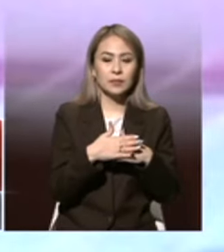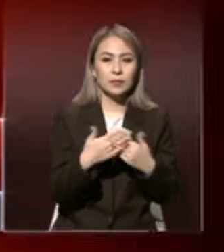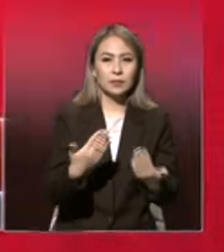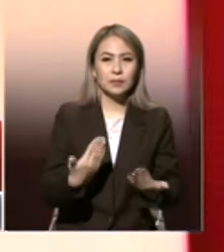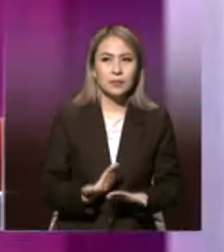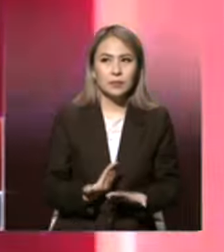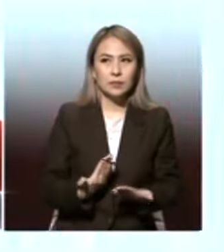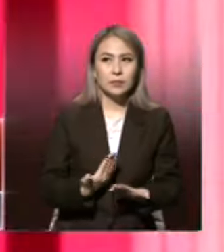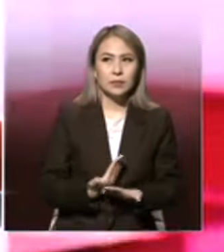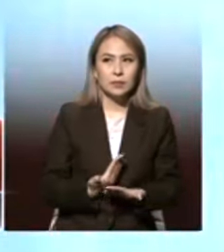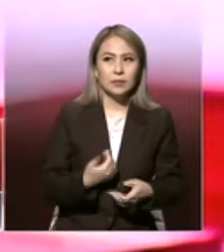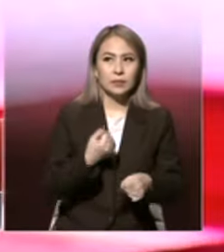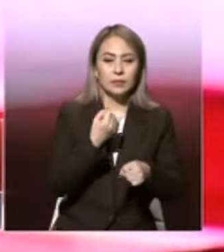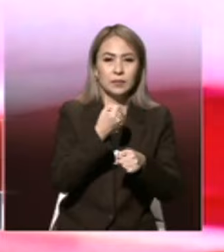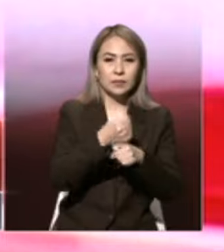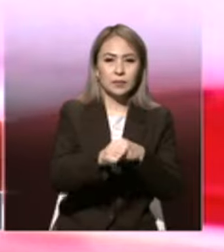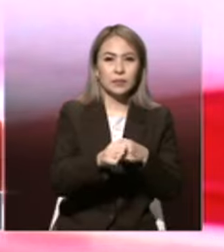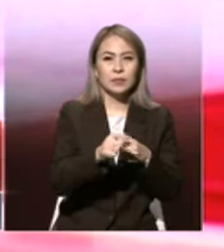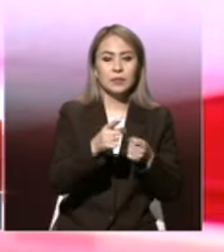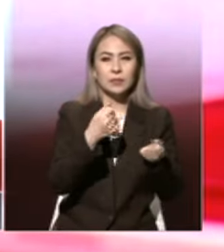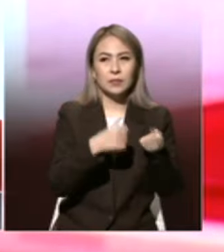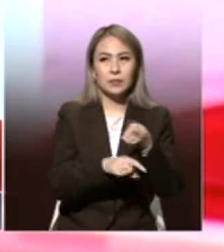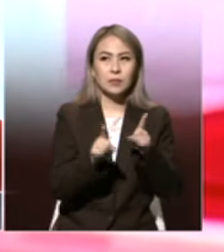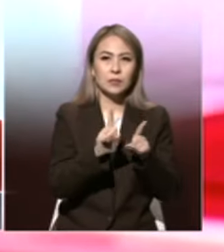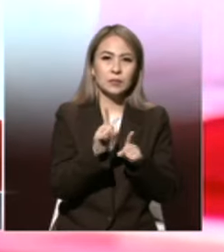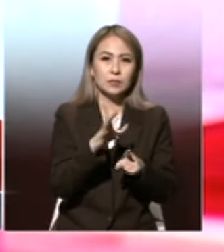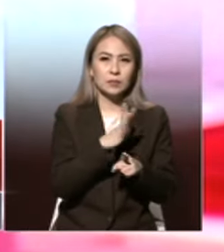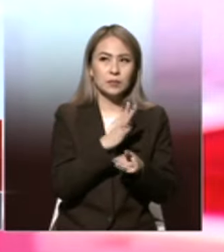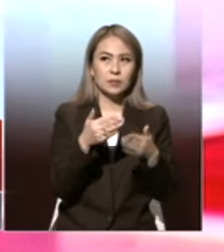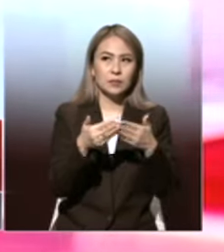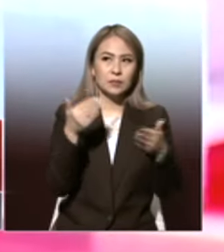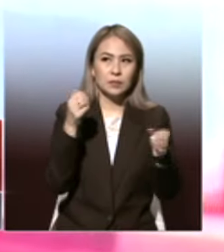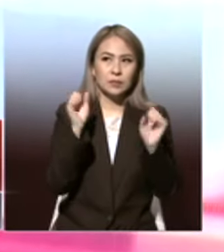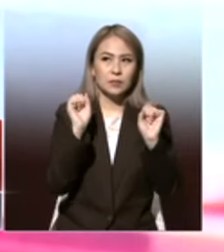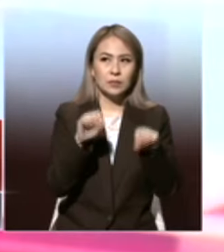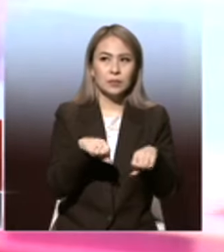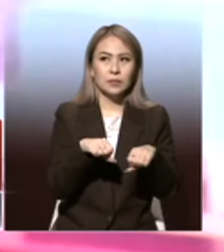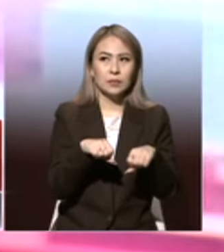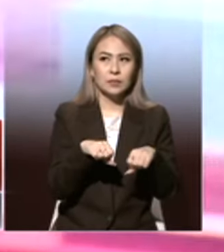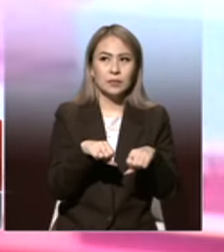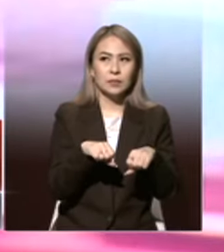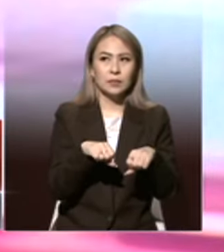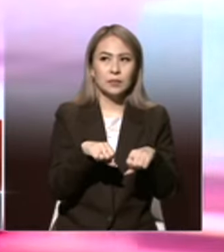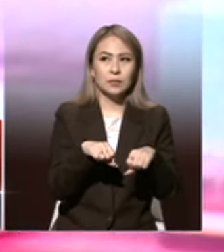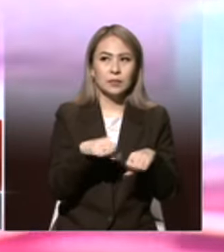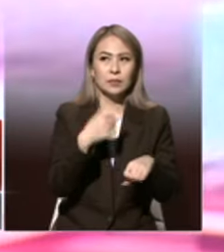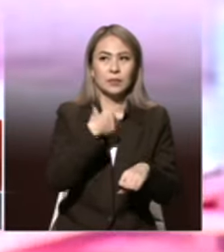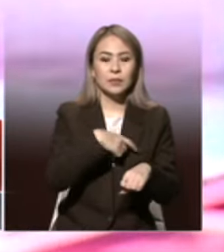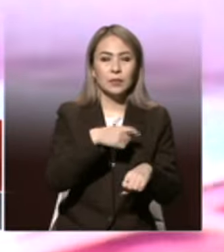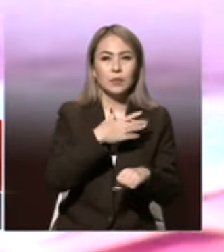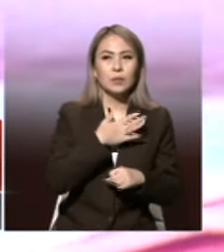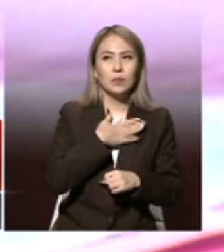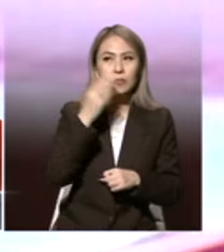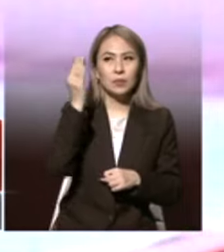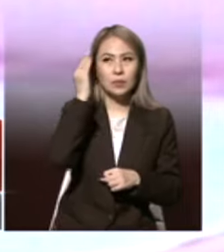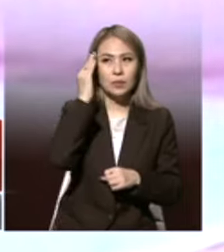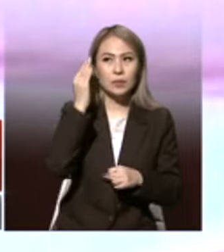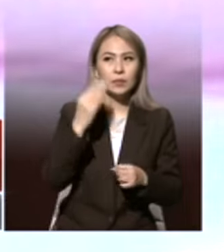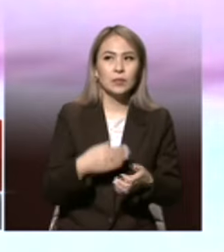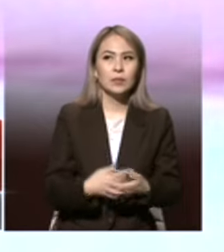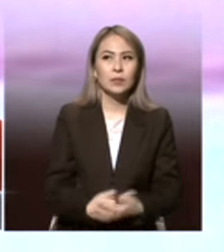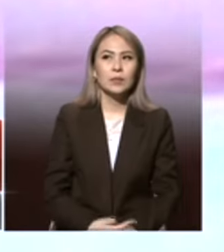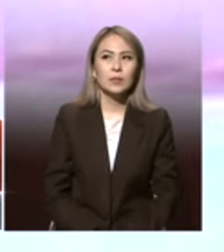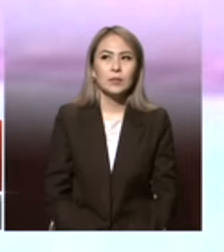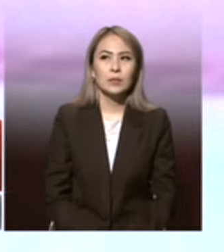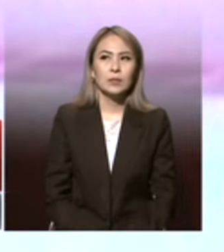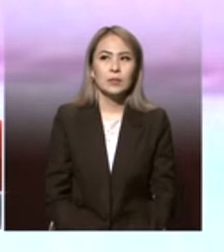тұрмыстық зорлық-зомбылықты азайтуға, біршама алдын алуға болар еді деп айтқым келеді, өзімнің жеке пікірім. Мысалға,